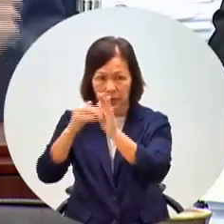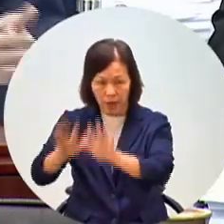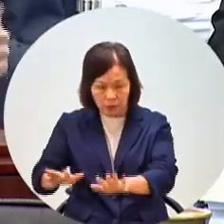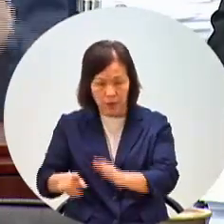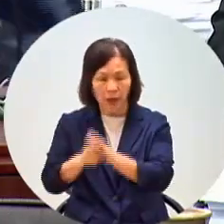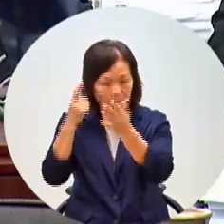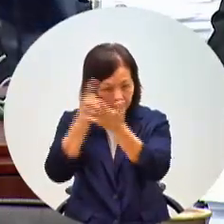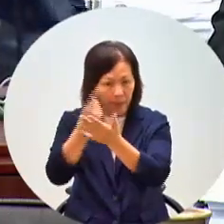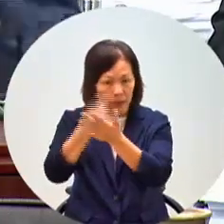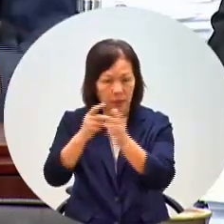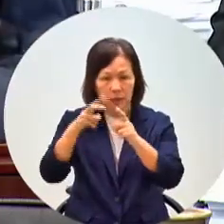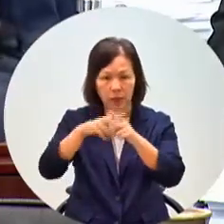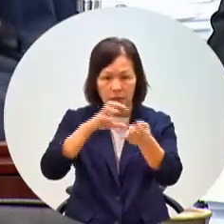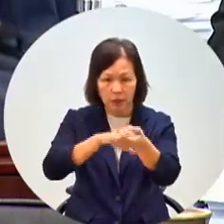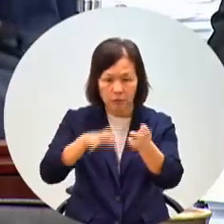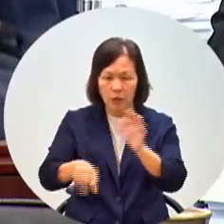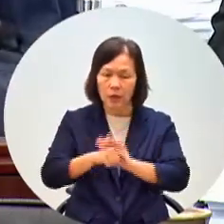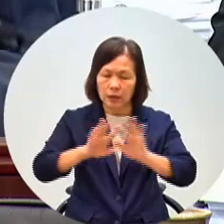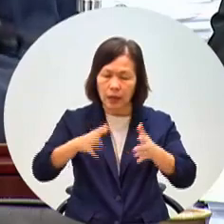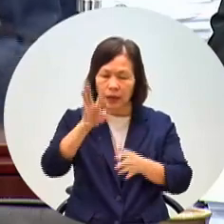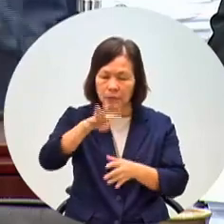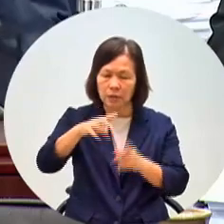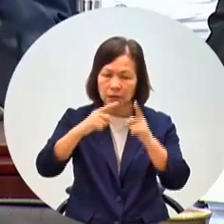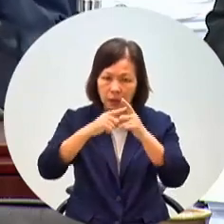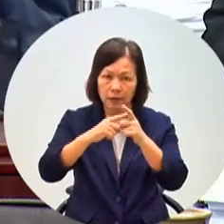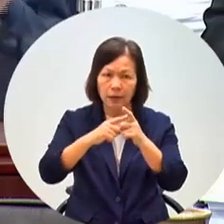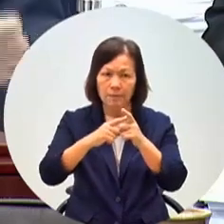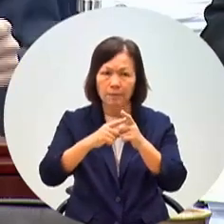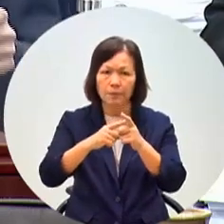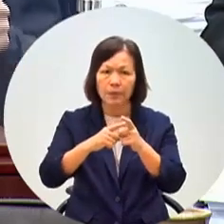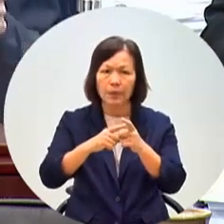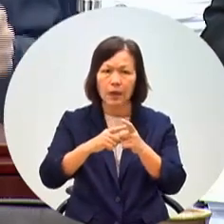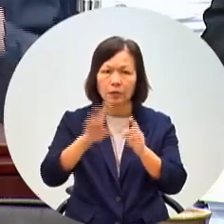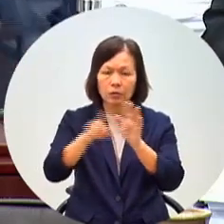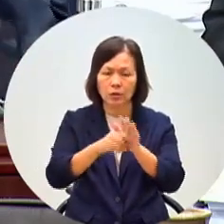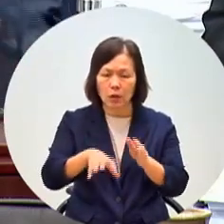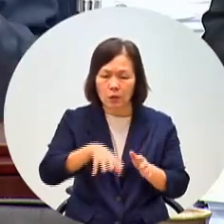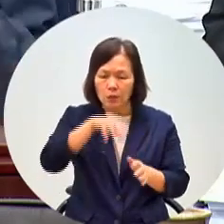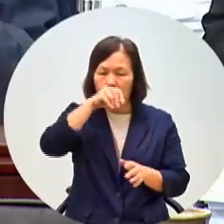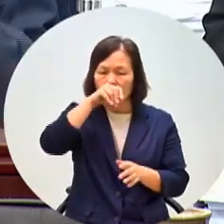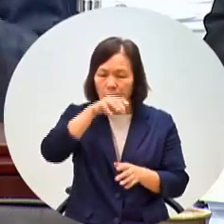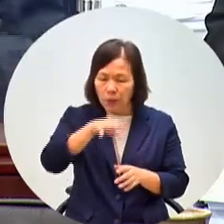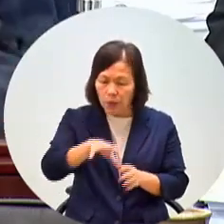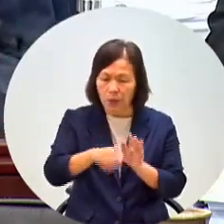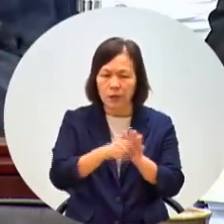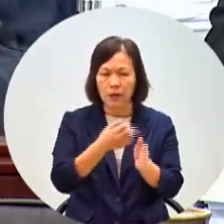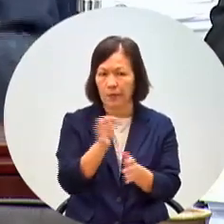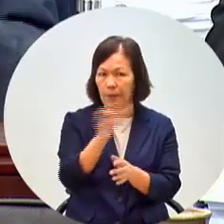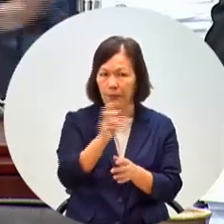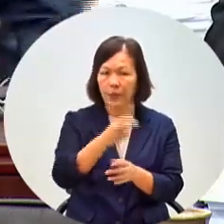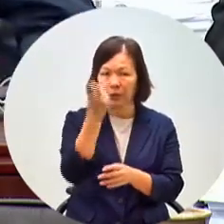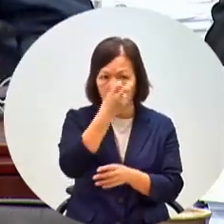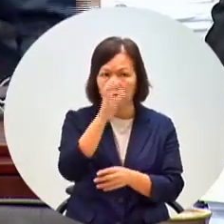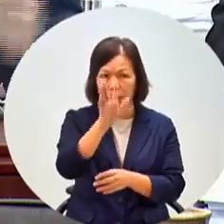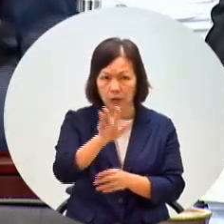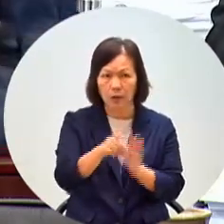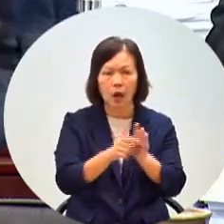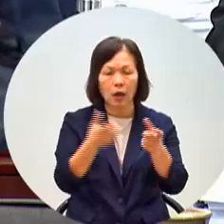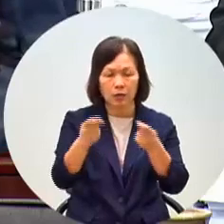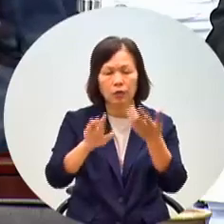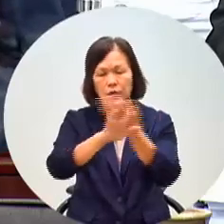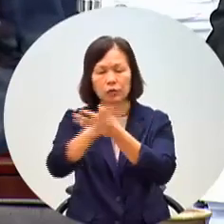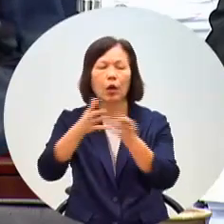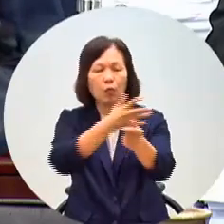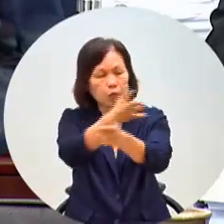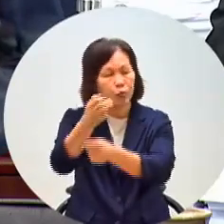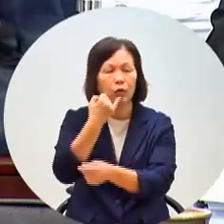在每天在诊所大概有4000位的民众在接受呼吸道症状有免费的快筛，你也可以去其他的县市问